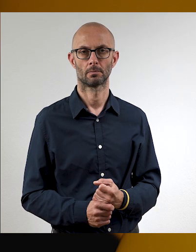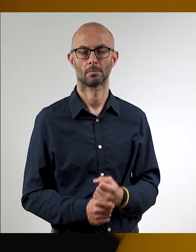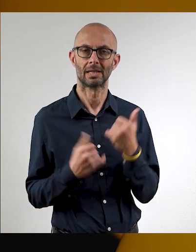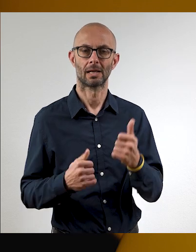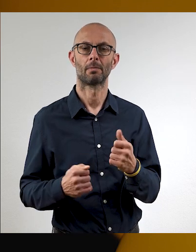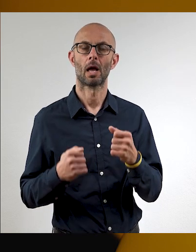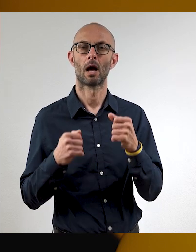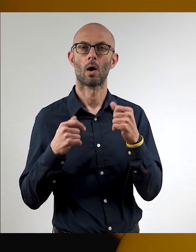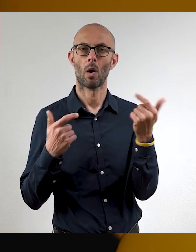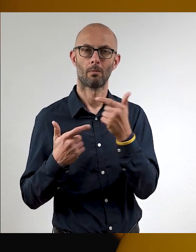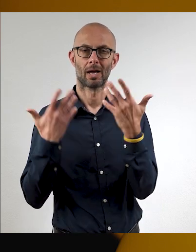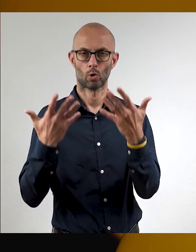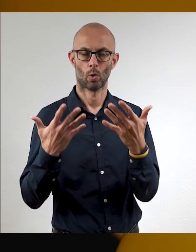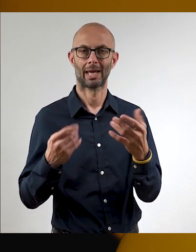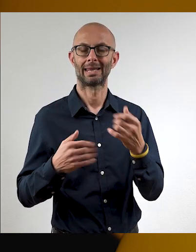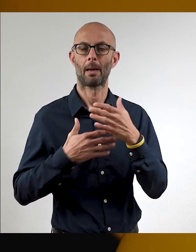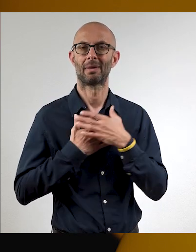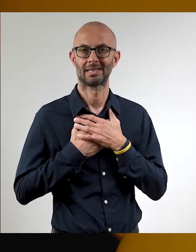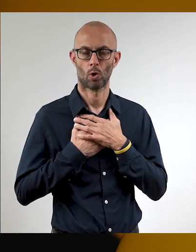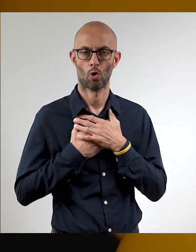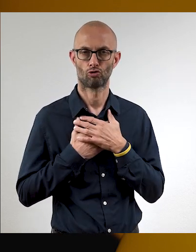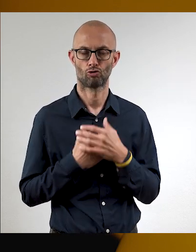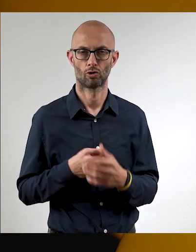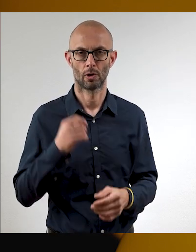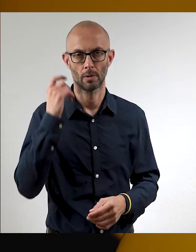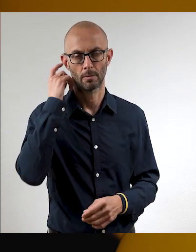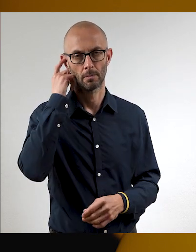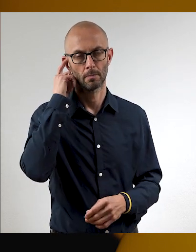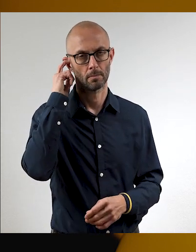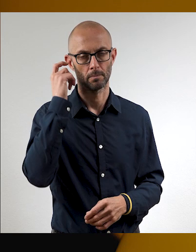Zdaj pa položite obe roki na prstni koš.